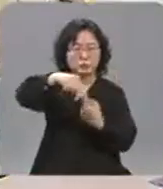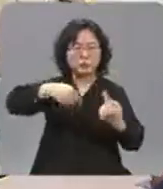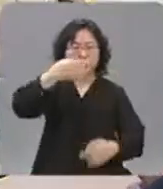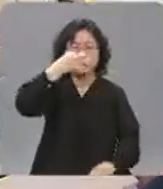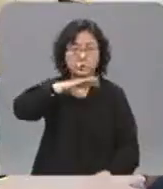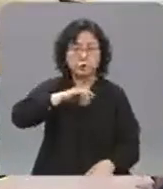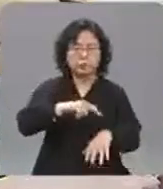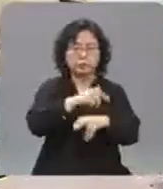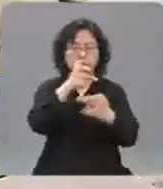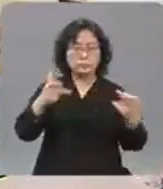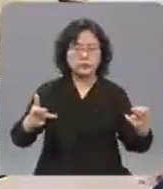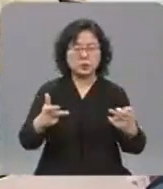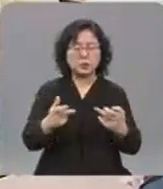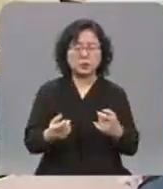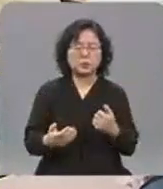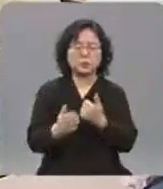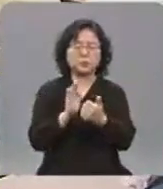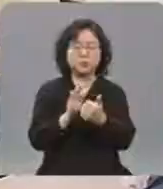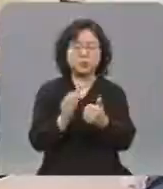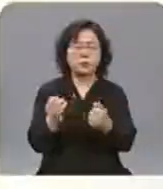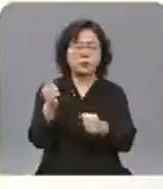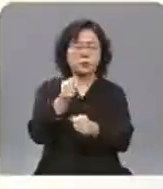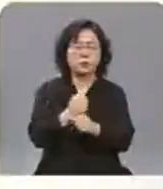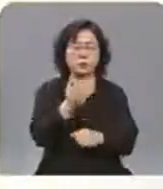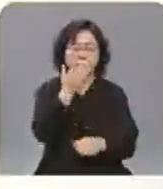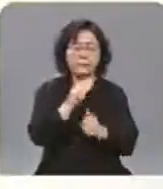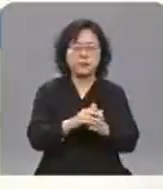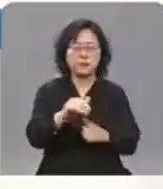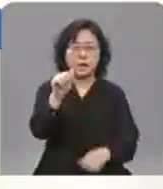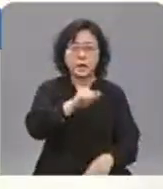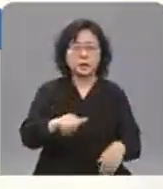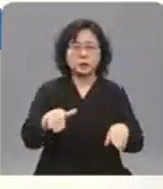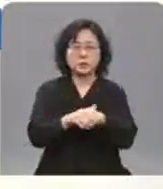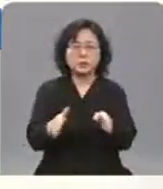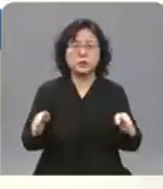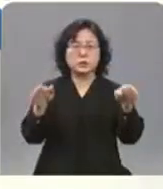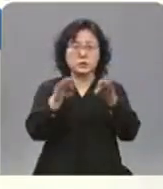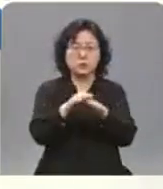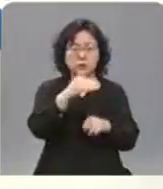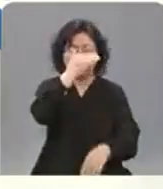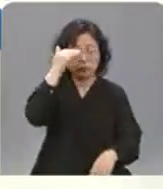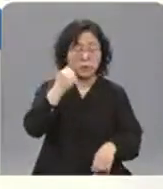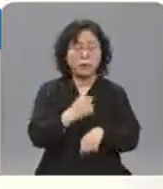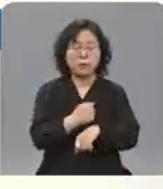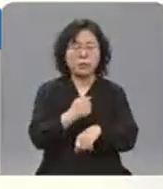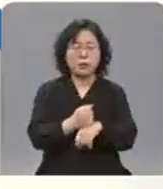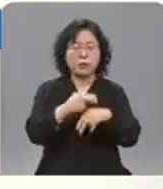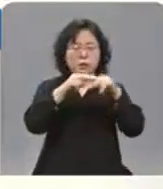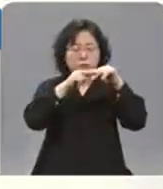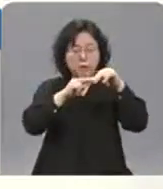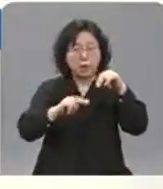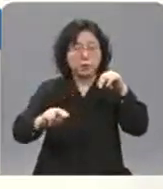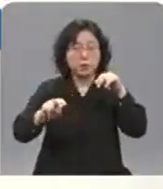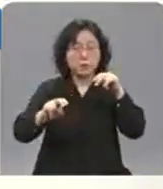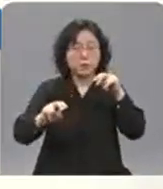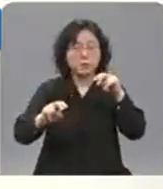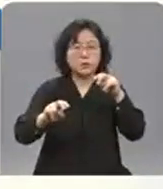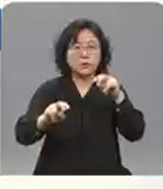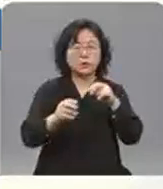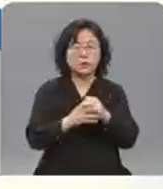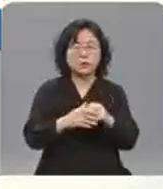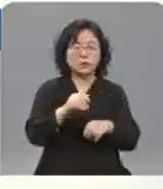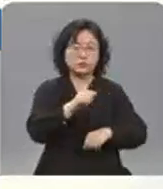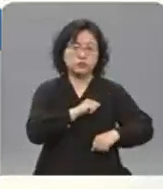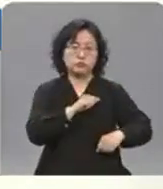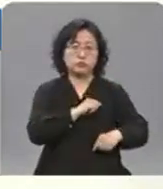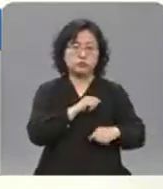수익으로 무등산을 살릴 수 있다고도 말합니다. 저는 아시아 문화전당 한번 둘러보고 거기서 케이블카 타고